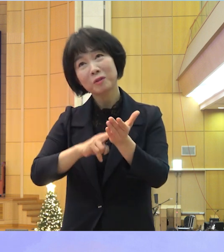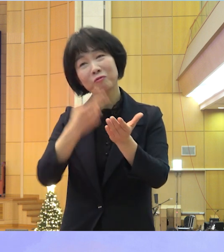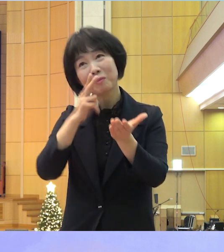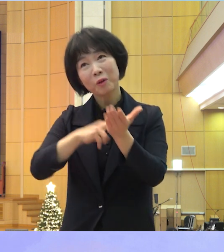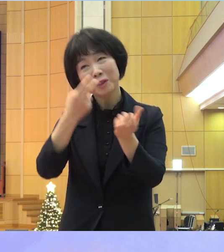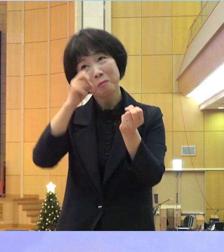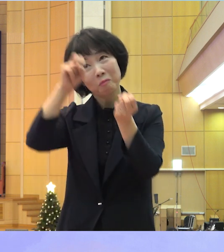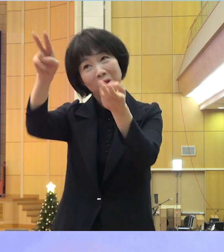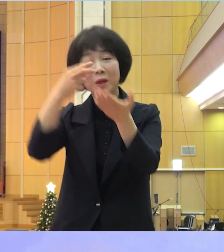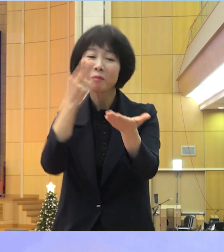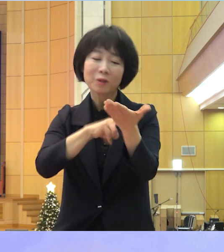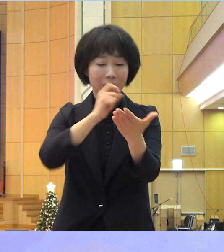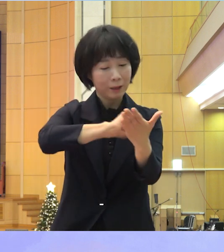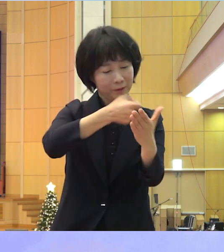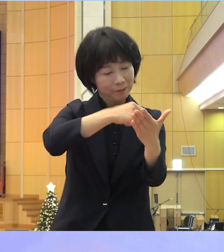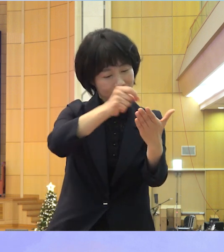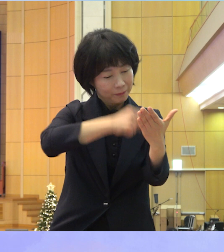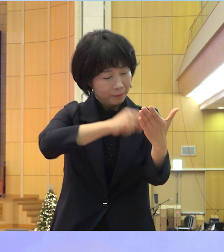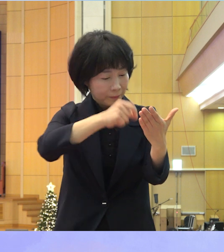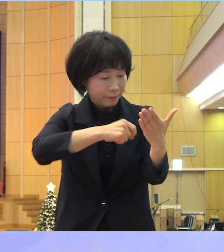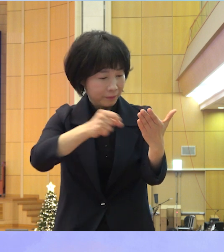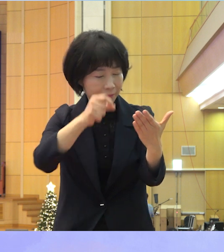해서 편지를 써요.